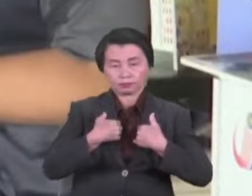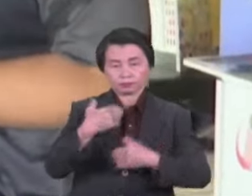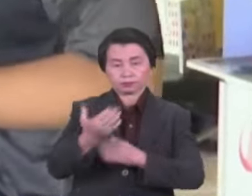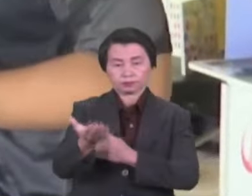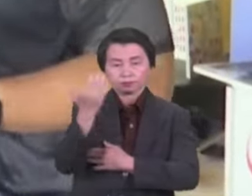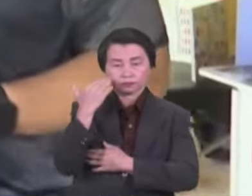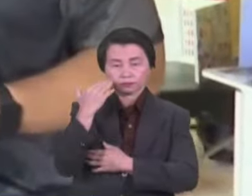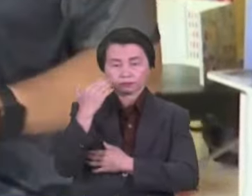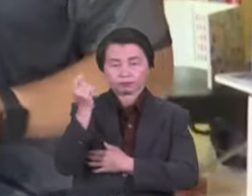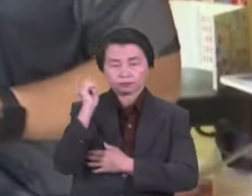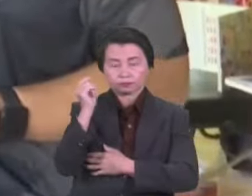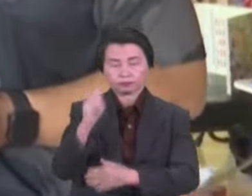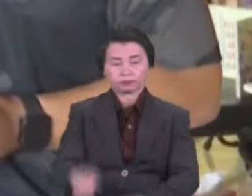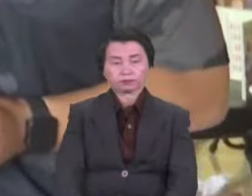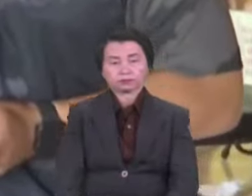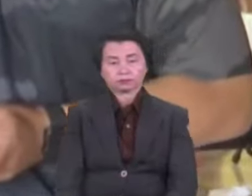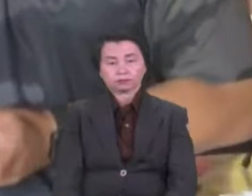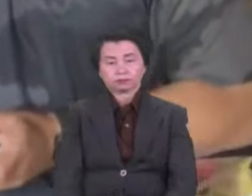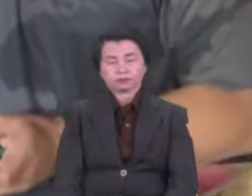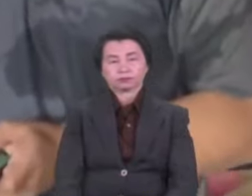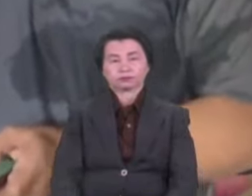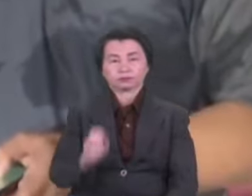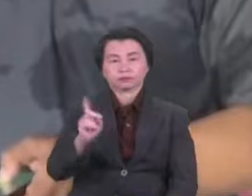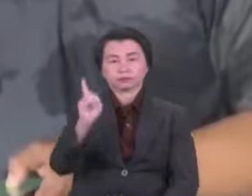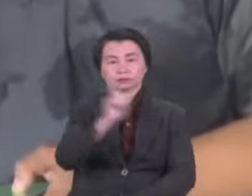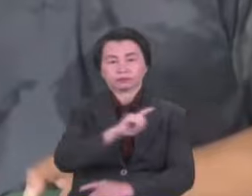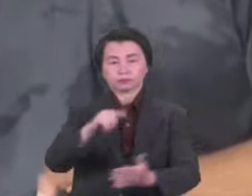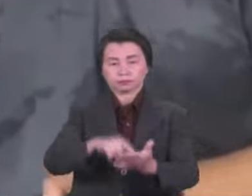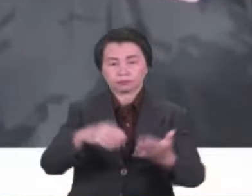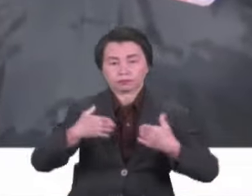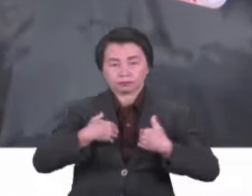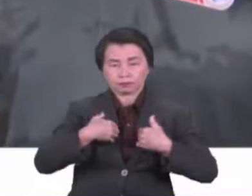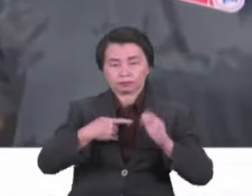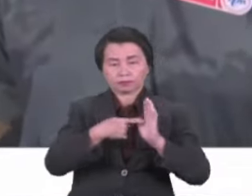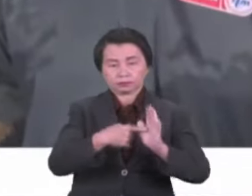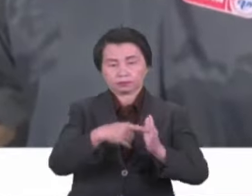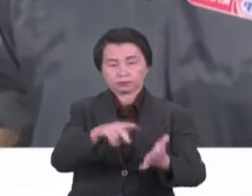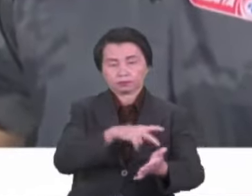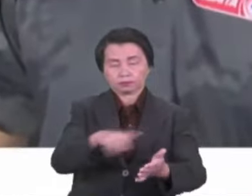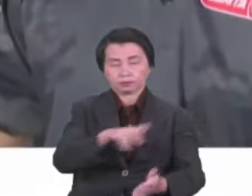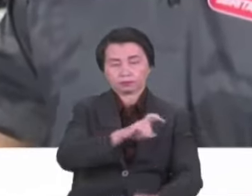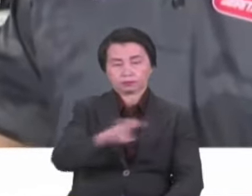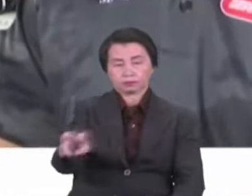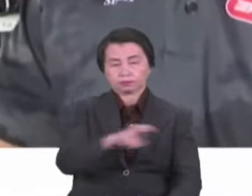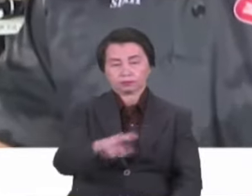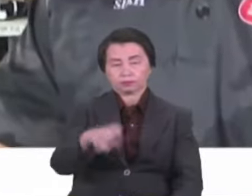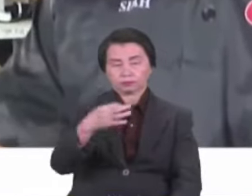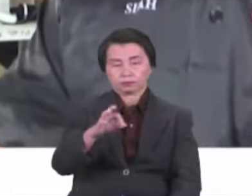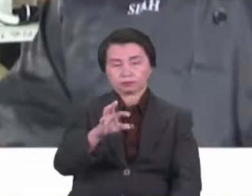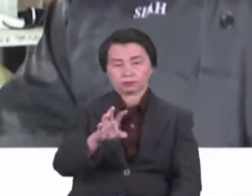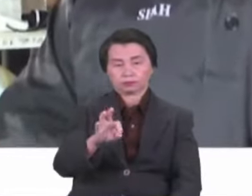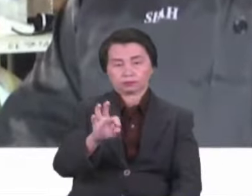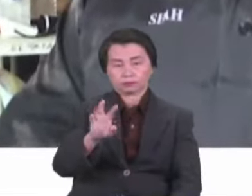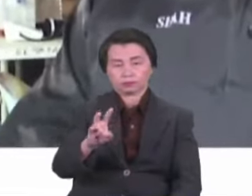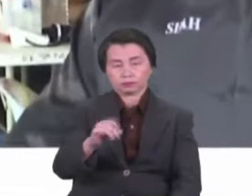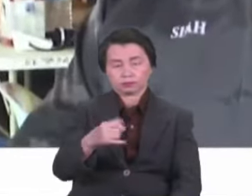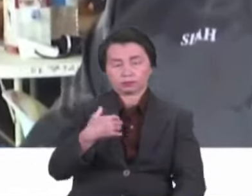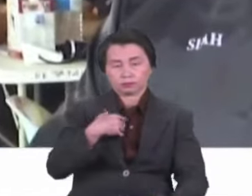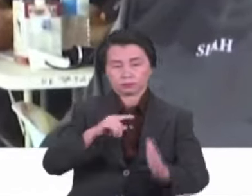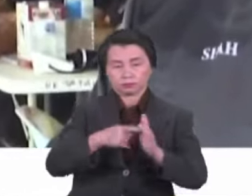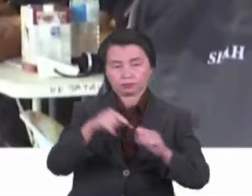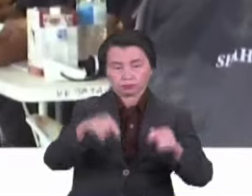sebelah pagi tadi? Okey, pada hari ini kita mengadakan showcase Gembara 76 yang bertempat di rumah Vicky